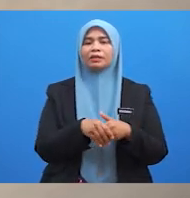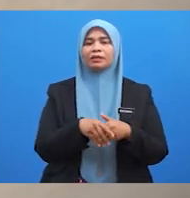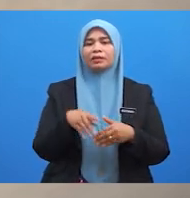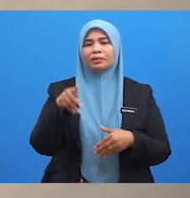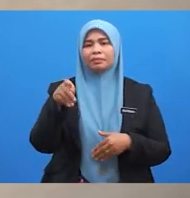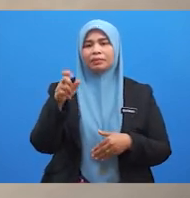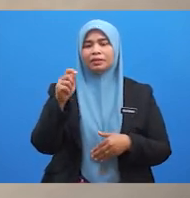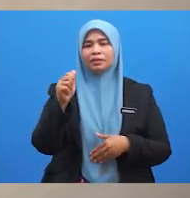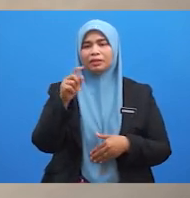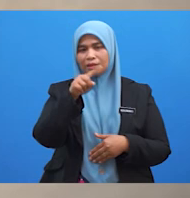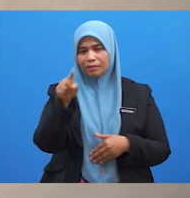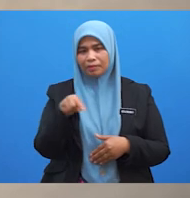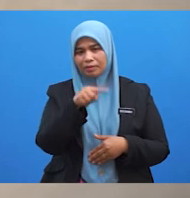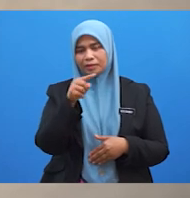bulatan.